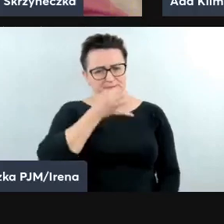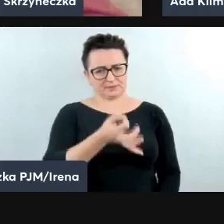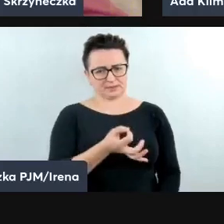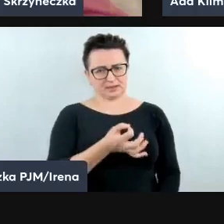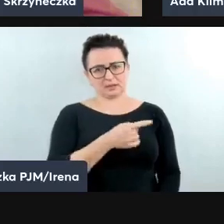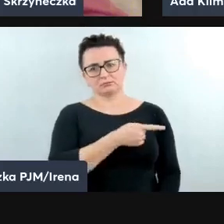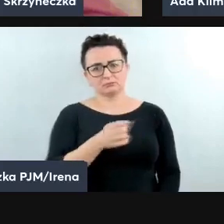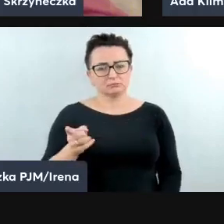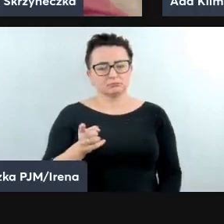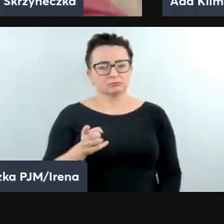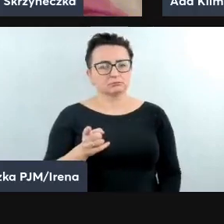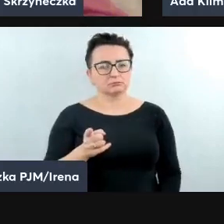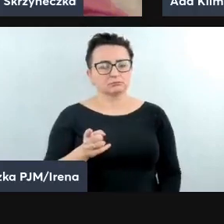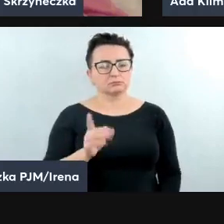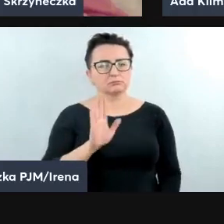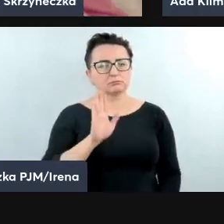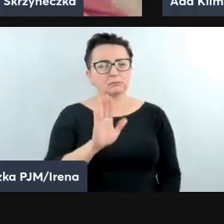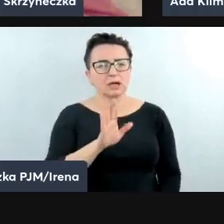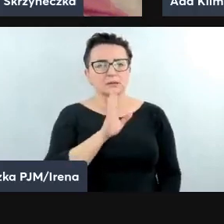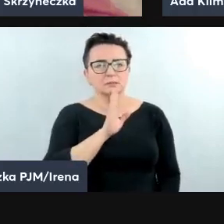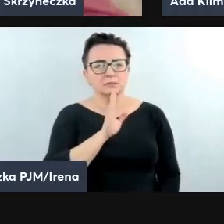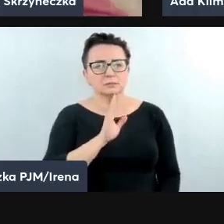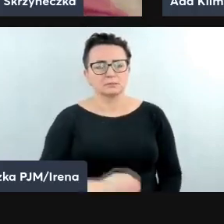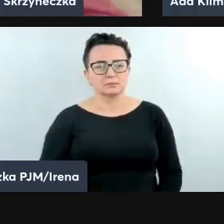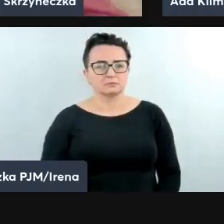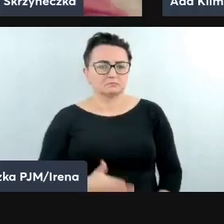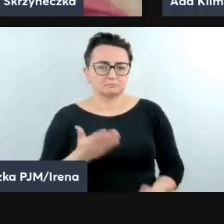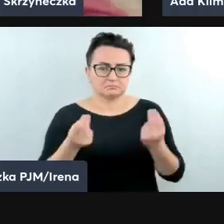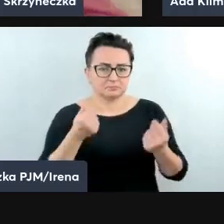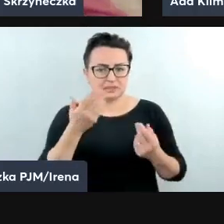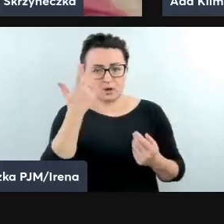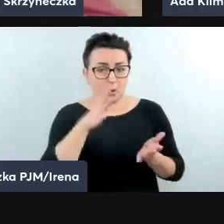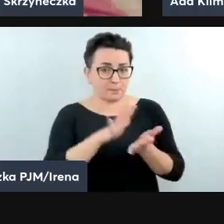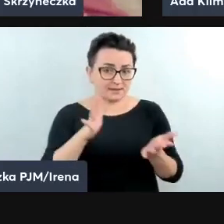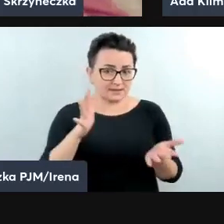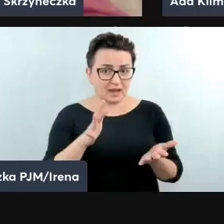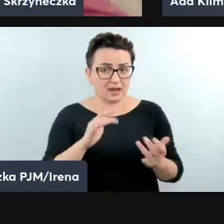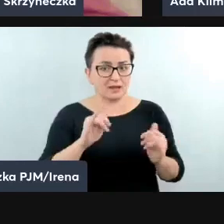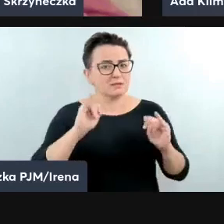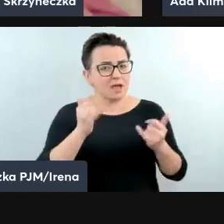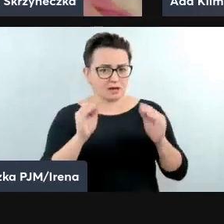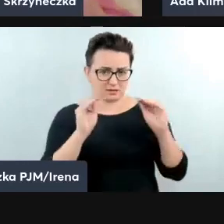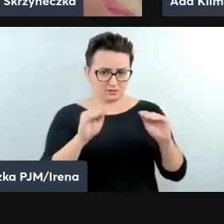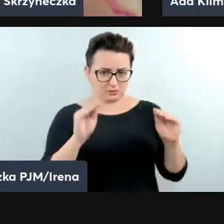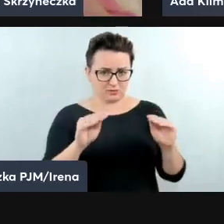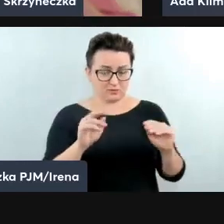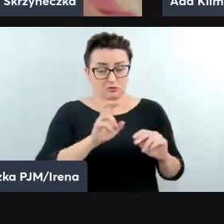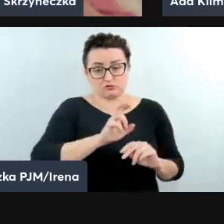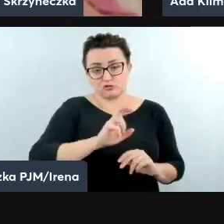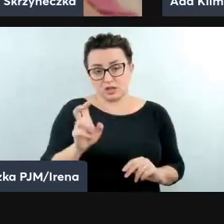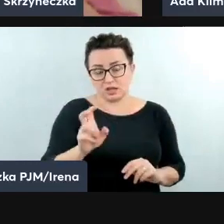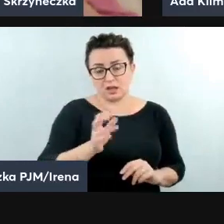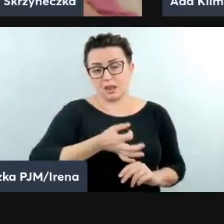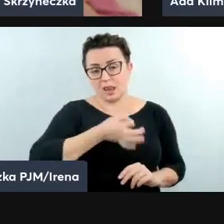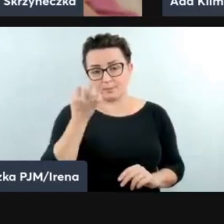czy macie, nie wiem, jakąś na ten temat opinię, jak edukować, czy lepiej mieszać te płcie i tak dalej.